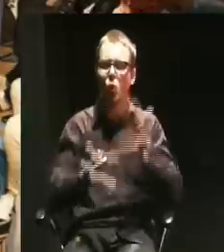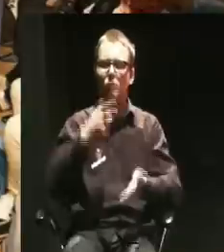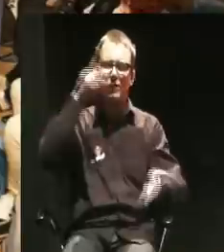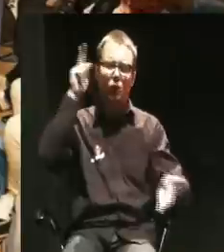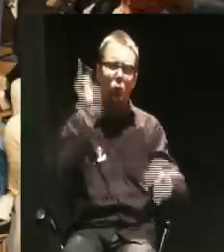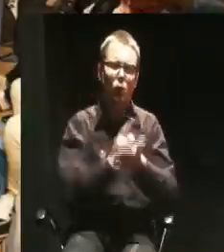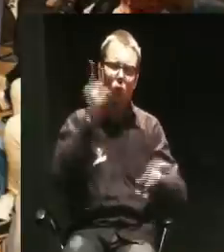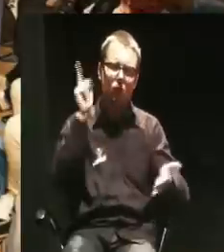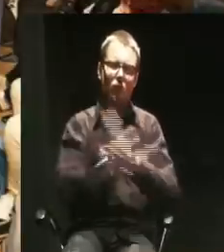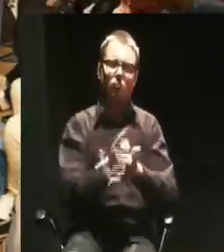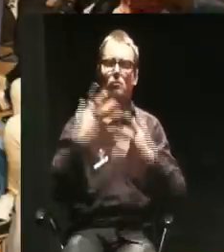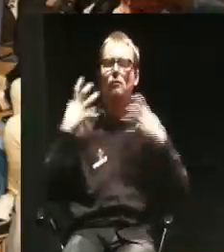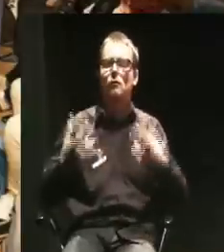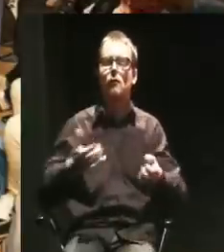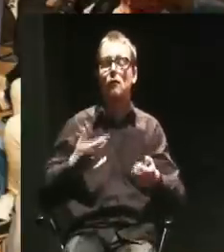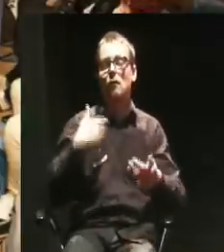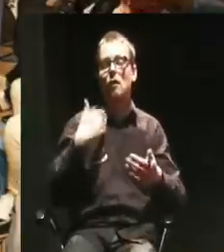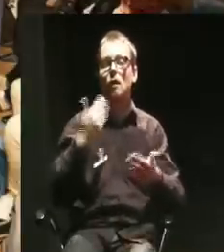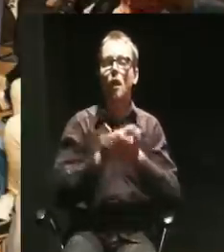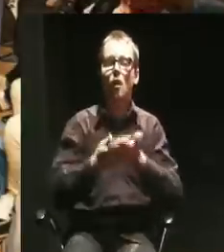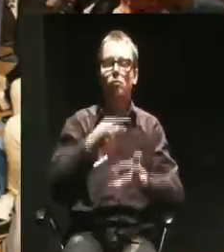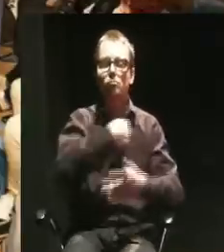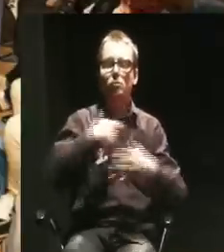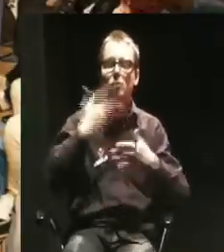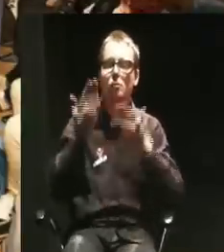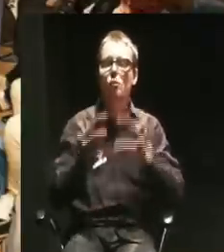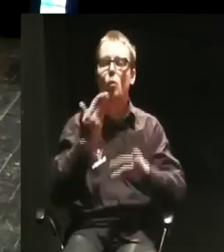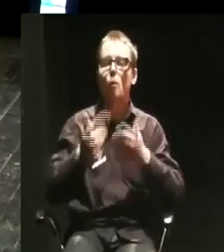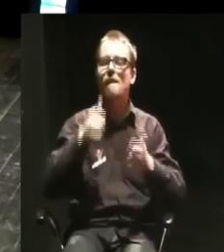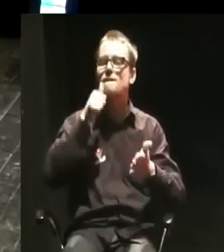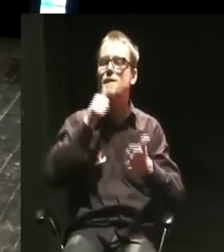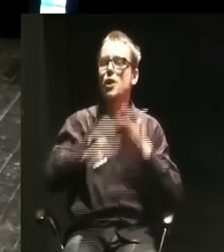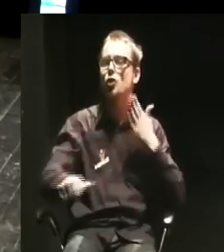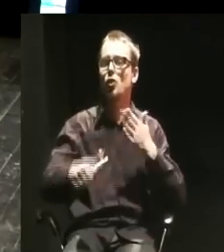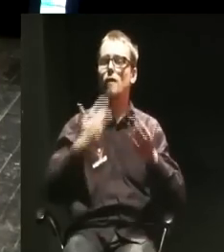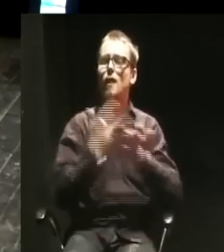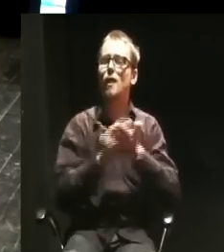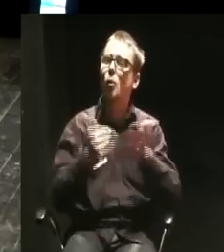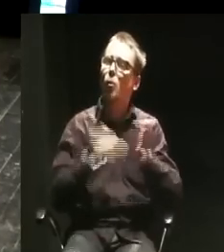jest naszym wyróżnikiem i musimy to systematycznie rozwijać.